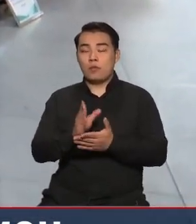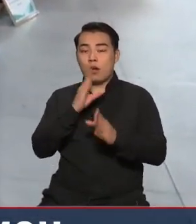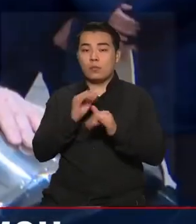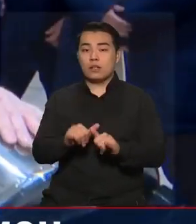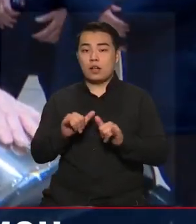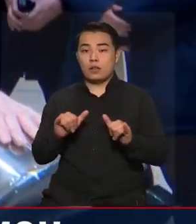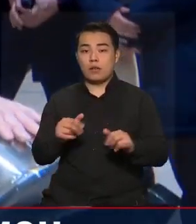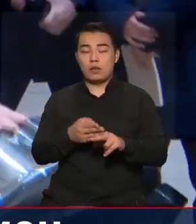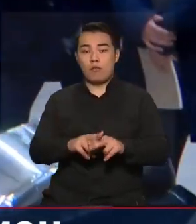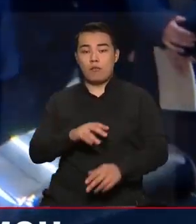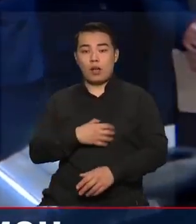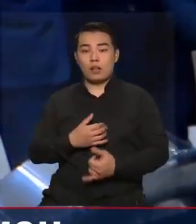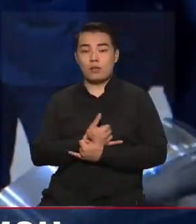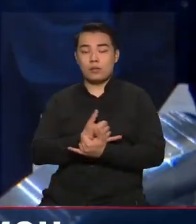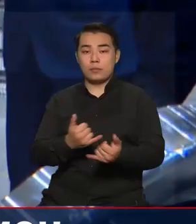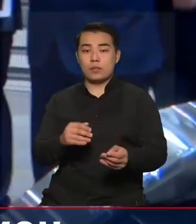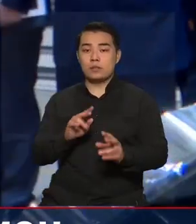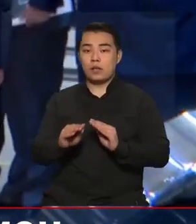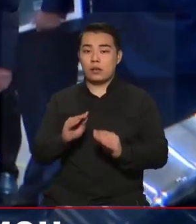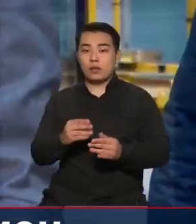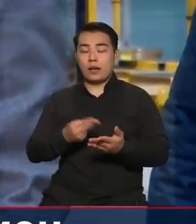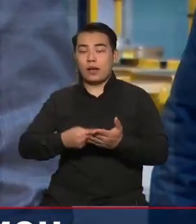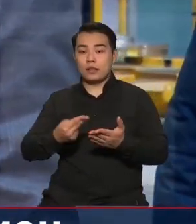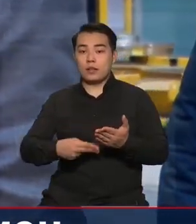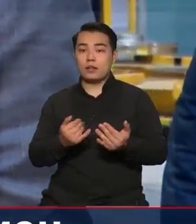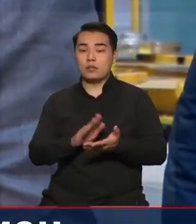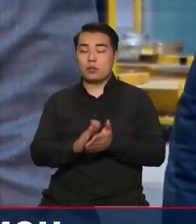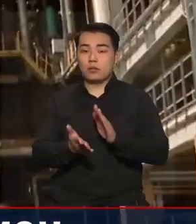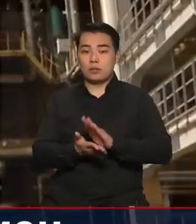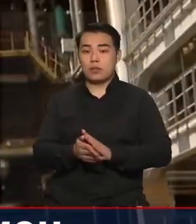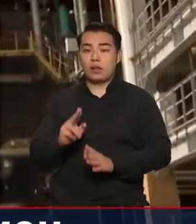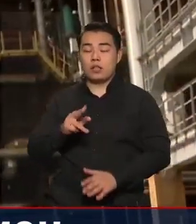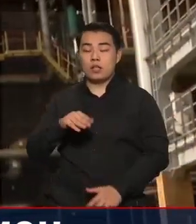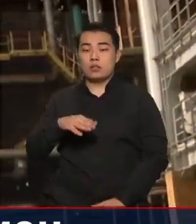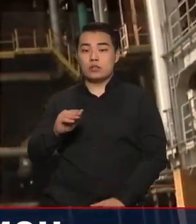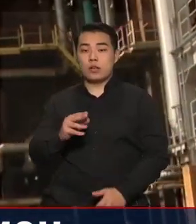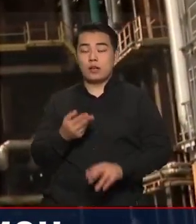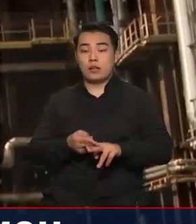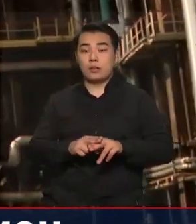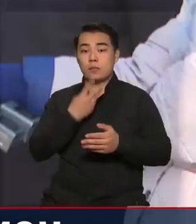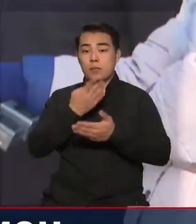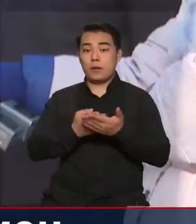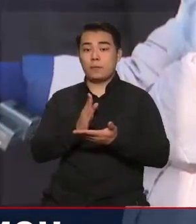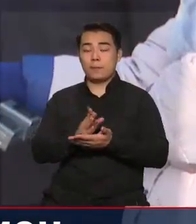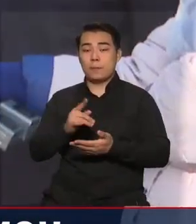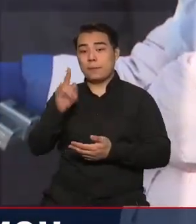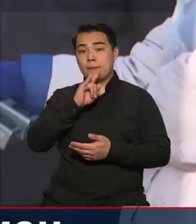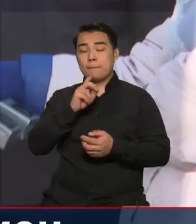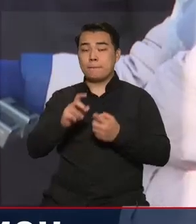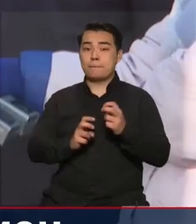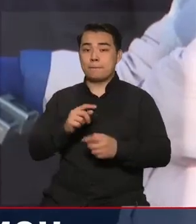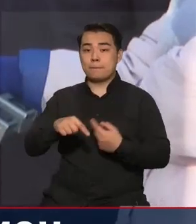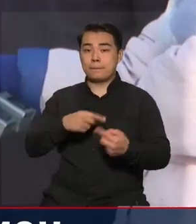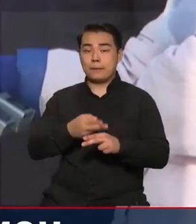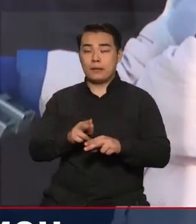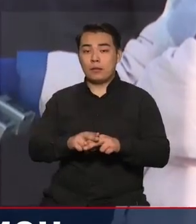производства, поэтому важно обеспечить его загрузку за счет контрактов с КТЖ, сказал Олжас Бектенов. Конечно же, стороной не могли обойти и местный нефтеперерабатывающий завод.